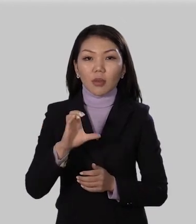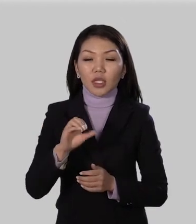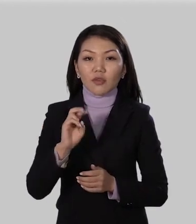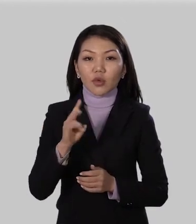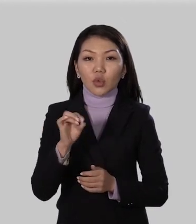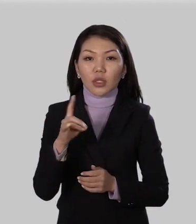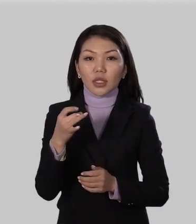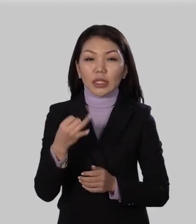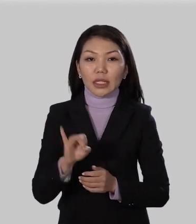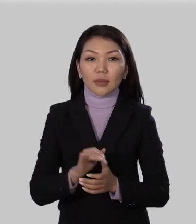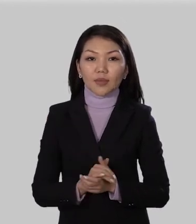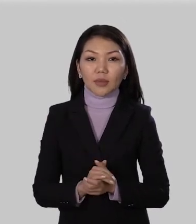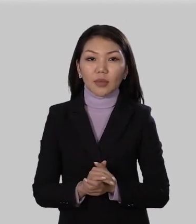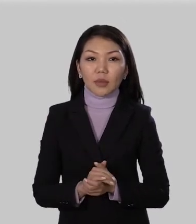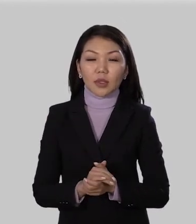безвкусный.